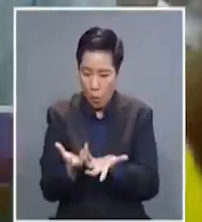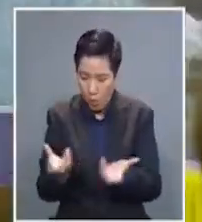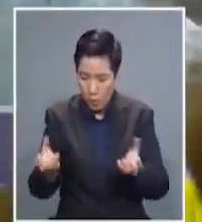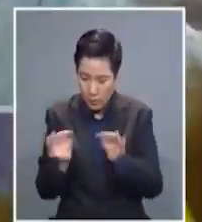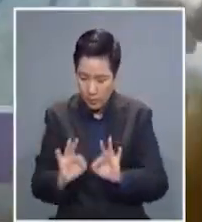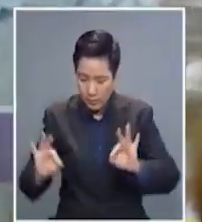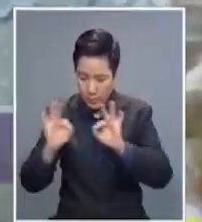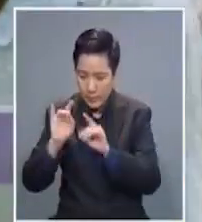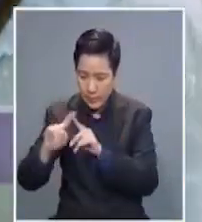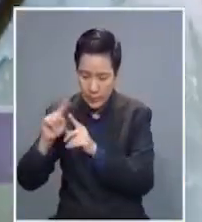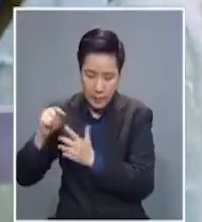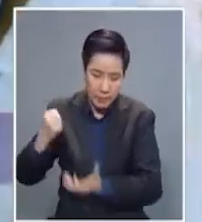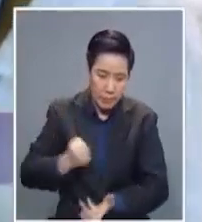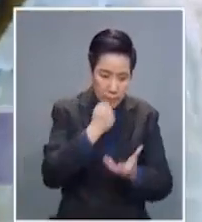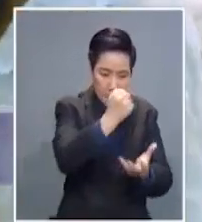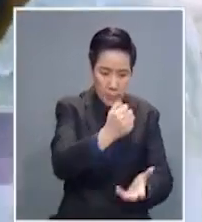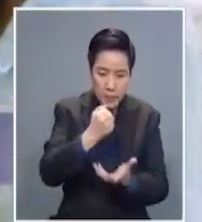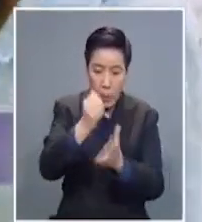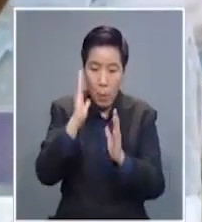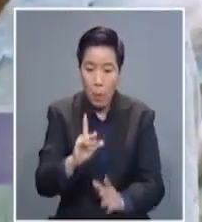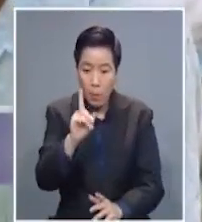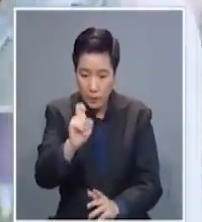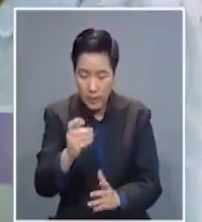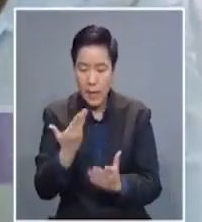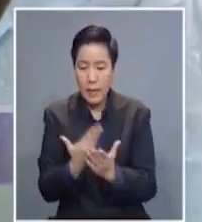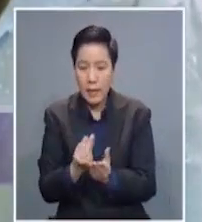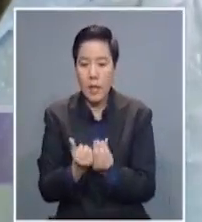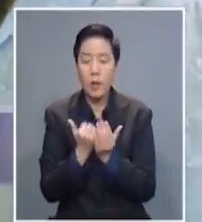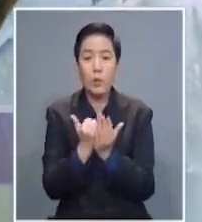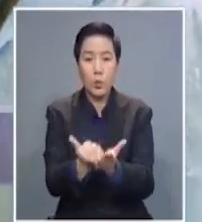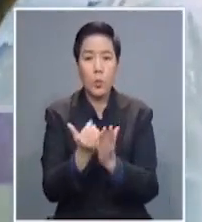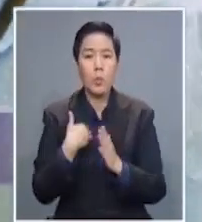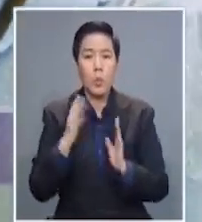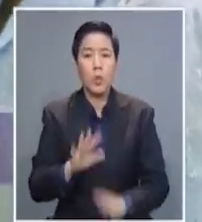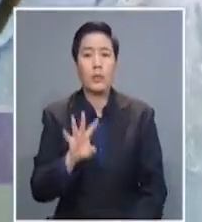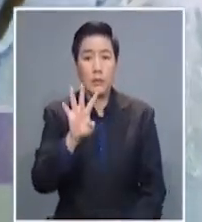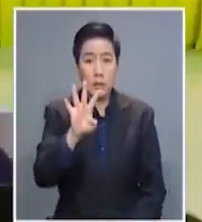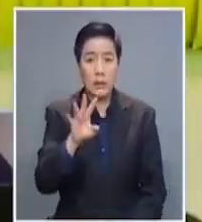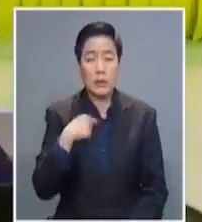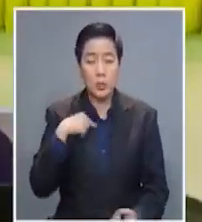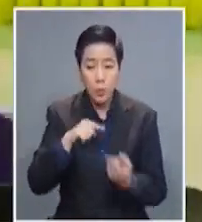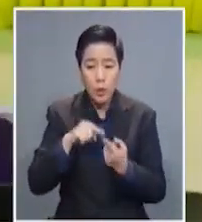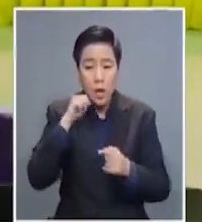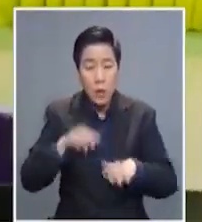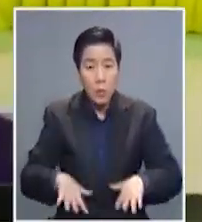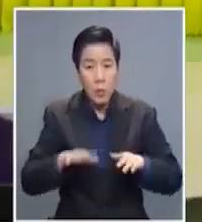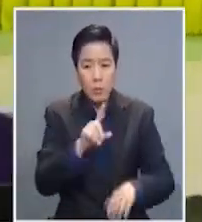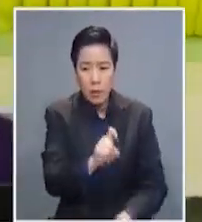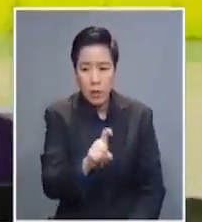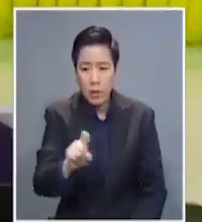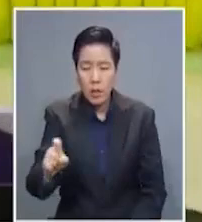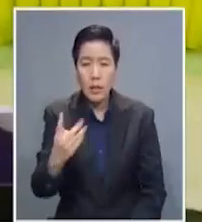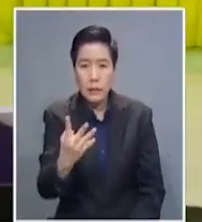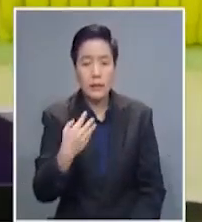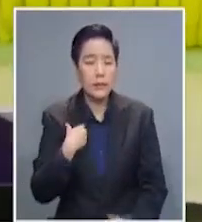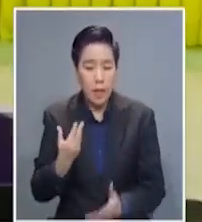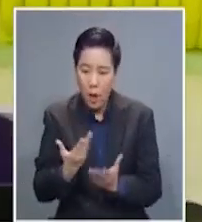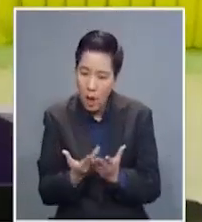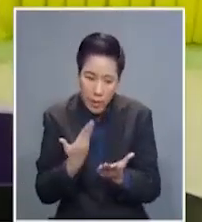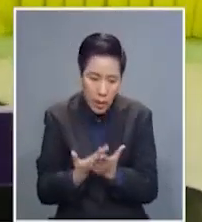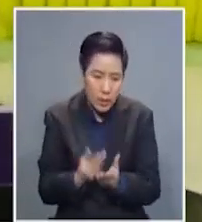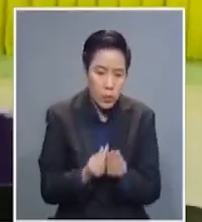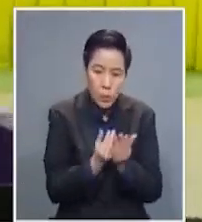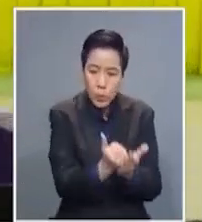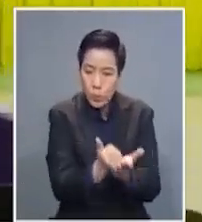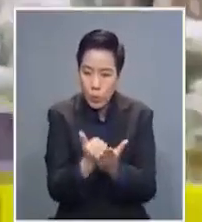ให้กับครอบครัวผู้เสียชีวิตซึ่งในพื้นที่จังหวัดตรังนั้นมีผู้เสียชีวิต4รายจากเหตุการณ์น้ำท่วมโดยนายกรัฐมนตรีได้กล่าวทักทาย